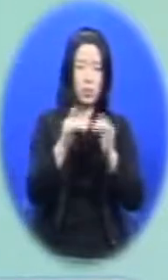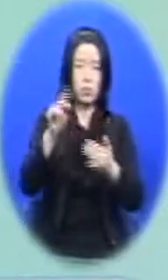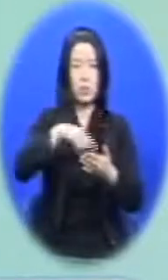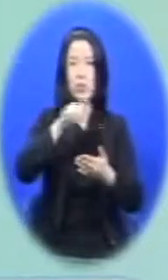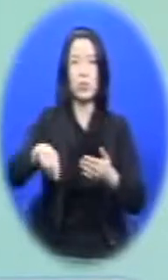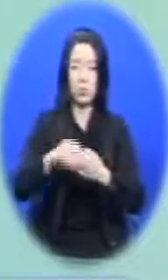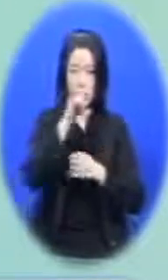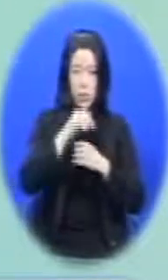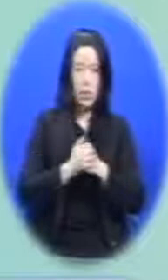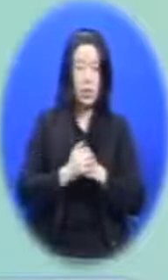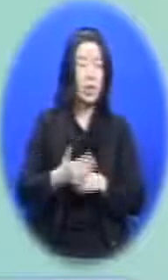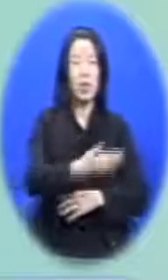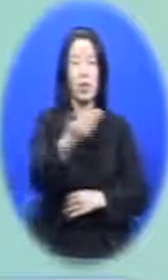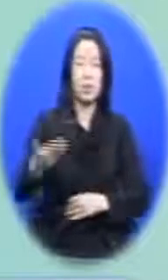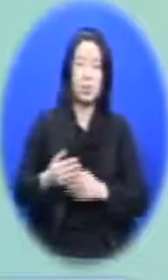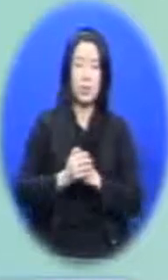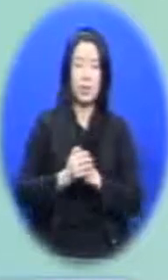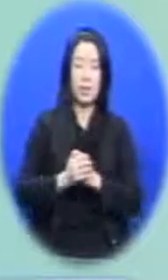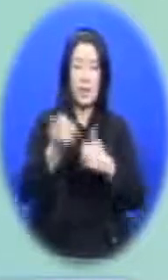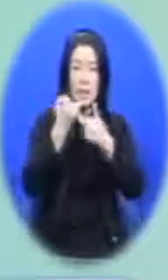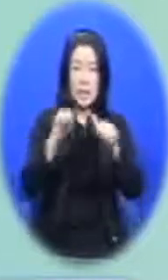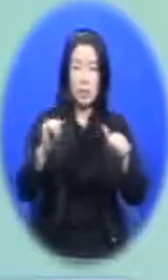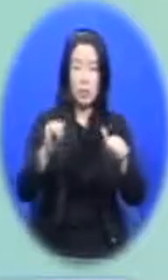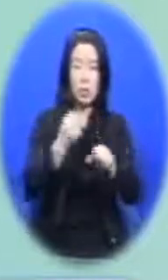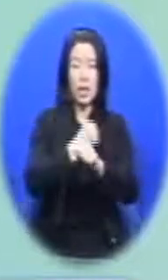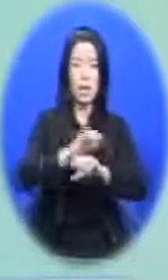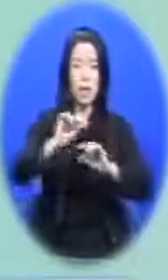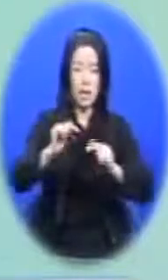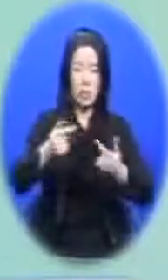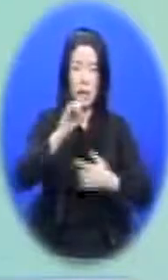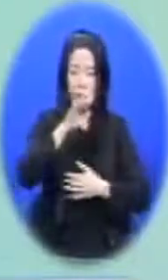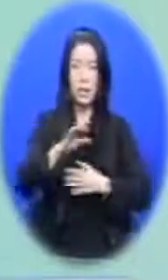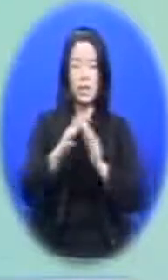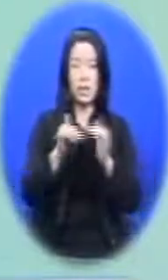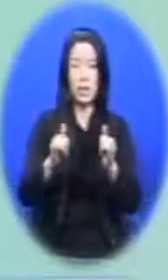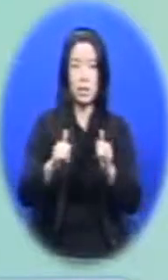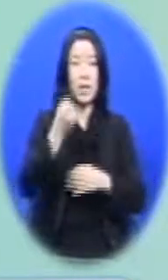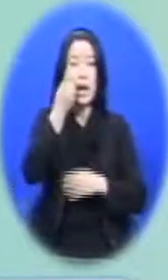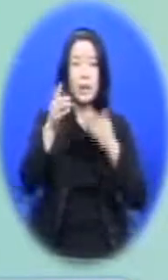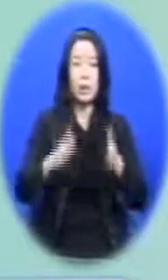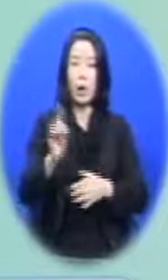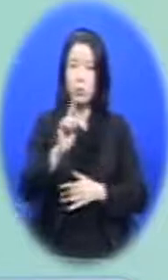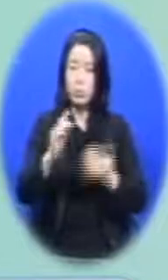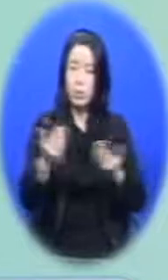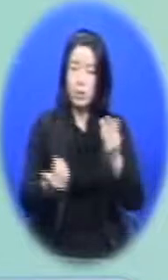취소하기로. 여러분, 이혼 안 하면 안 된다고 하던 사람이 한 달 동안에 무슨 일이 벌어진